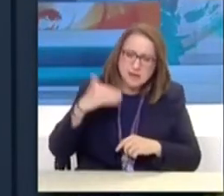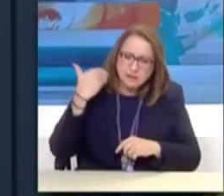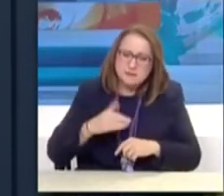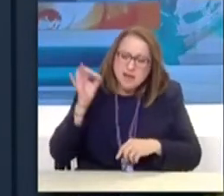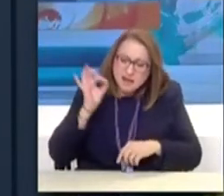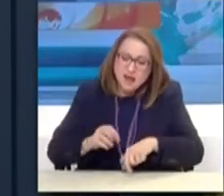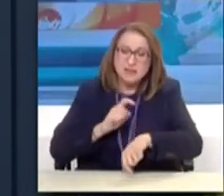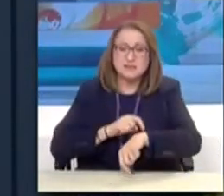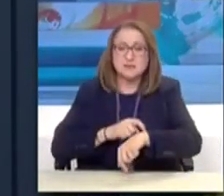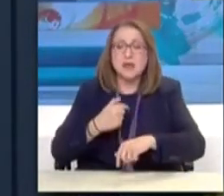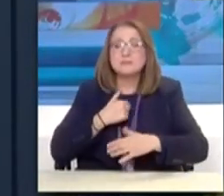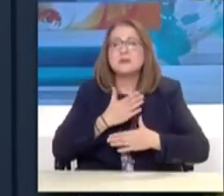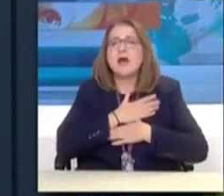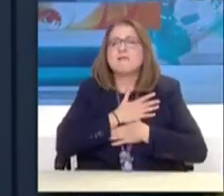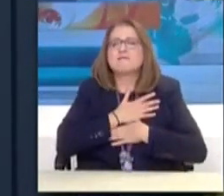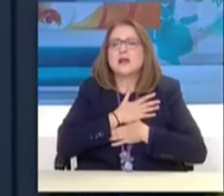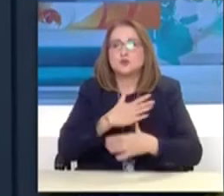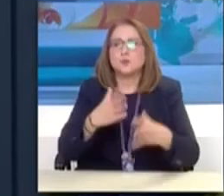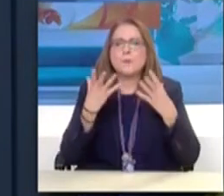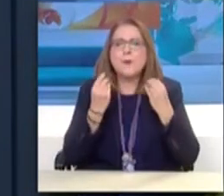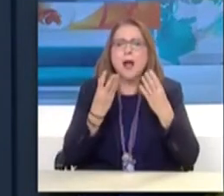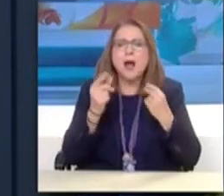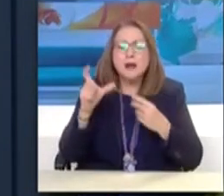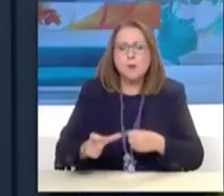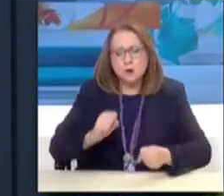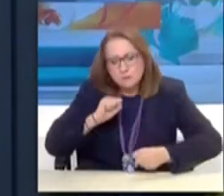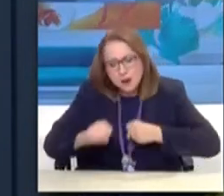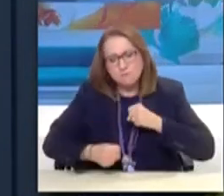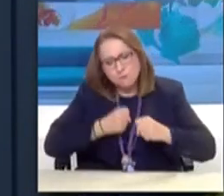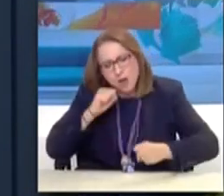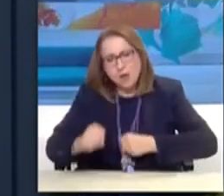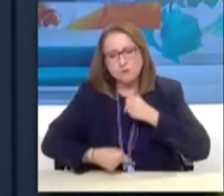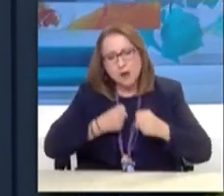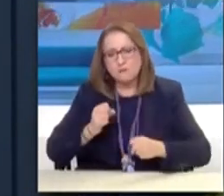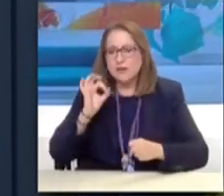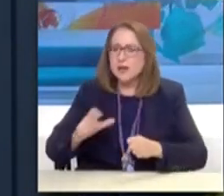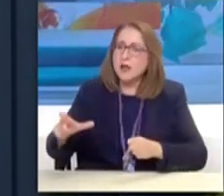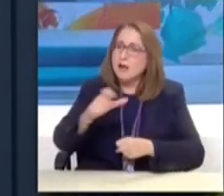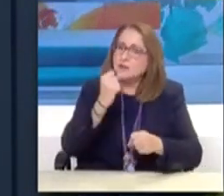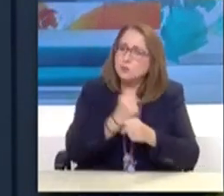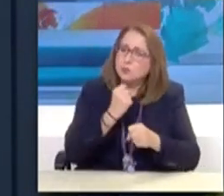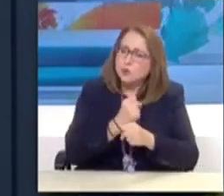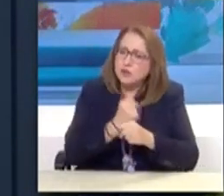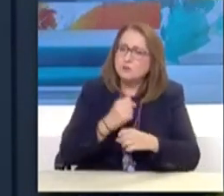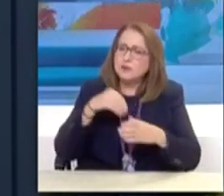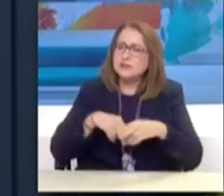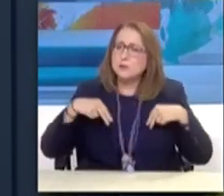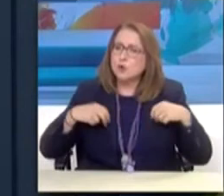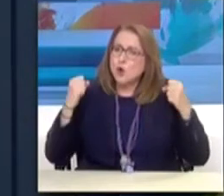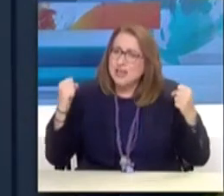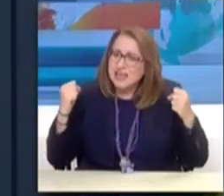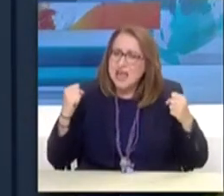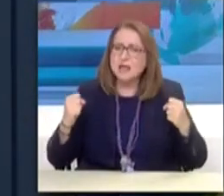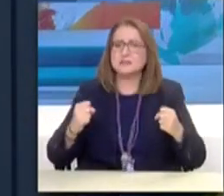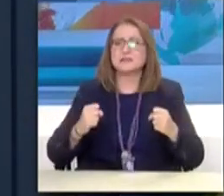στιγμή, θα τους ευχαριστούμε μέσα από την καρδιά μας για τις πολύτιμες υπηρεσίες τους, καθώς και τους εργαζομένους στον ΕΟΔΗ, στο Υπουργείο Υγείας, στη